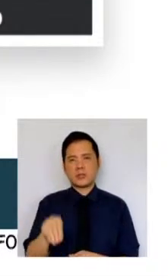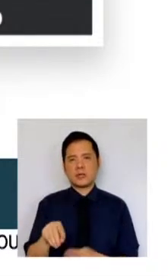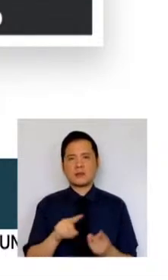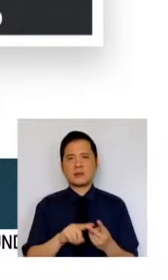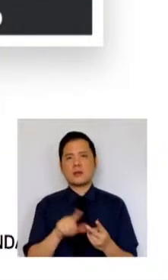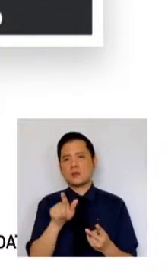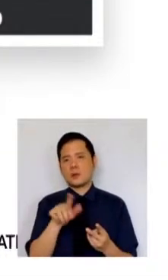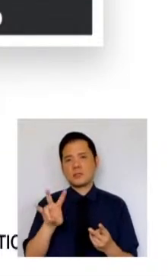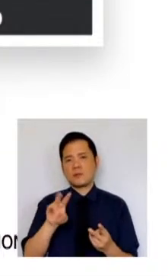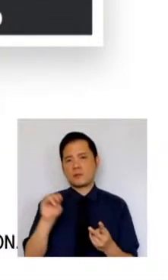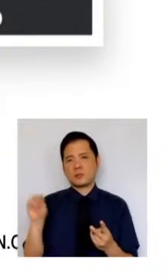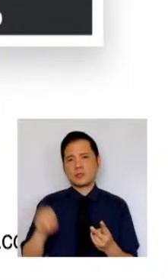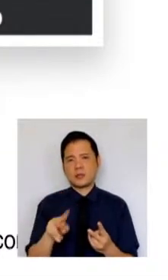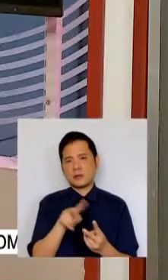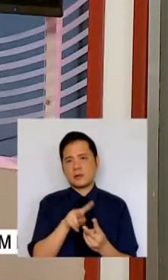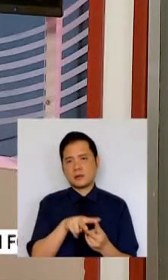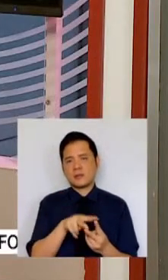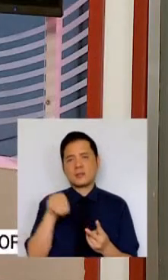Metro Manila.